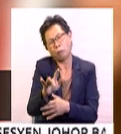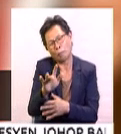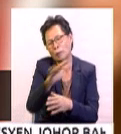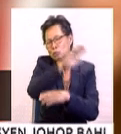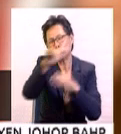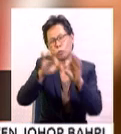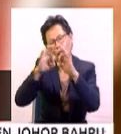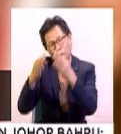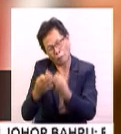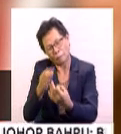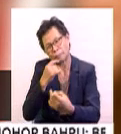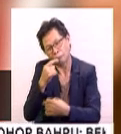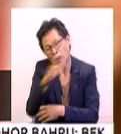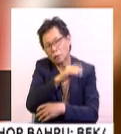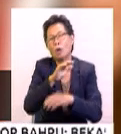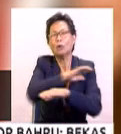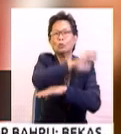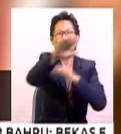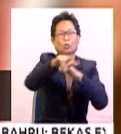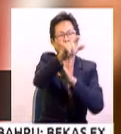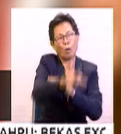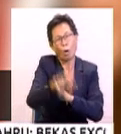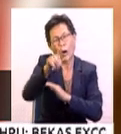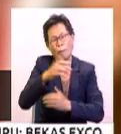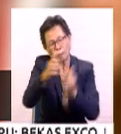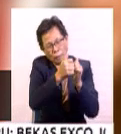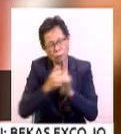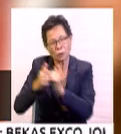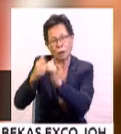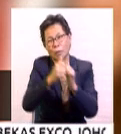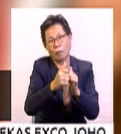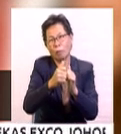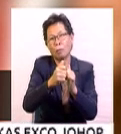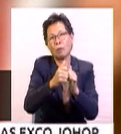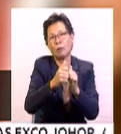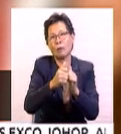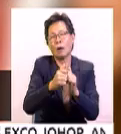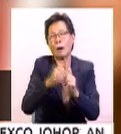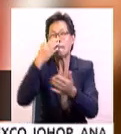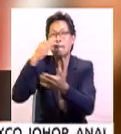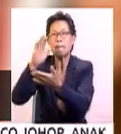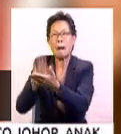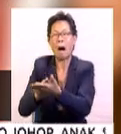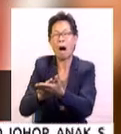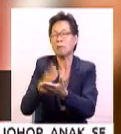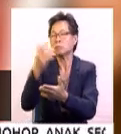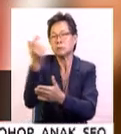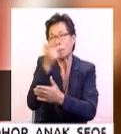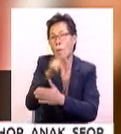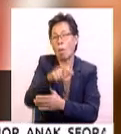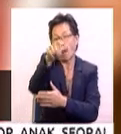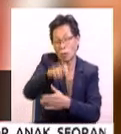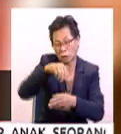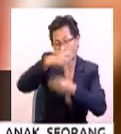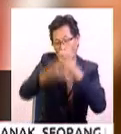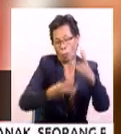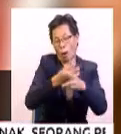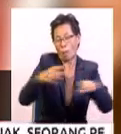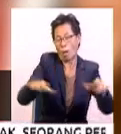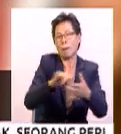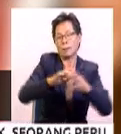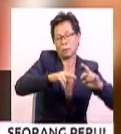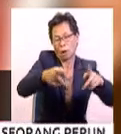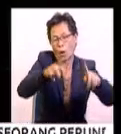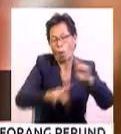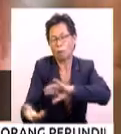mangsa dan menyeru semua pihak bersama-sama memastikan tiada sesiapa di dunia ini mempraktikan kepercayaan yang menyebabkan orang lain